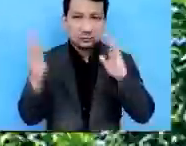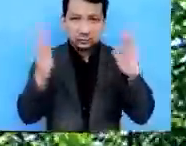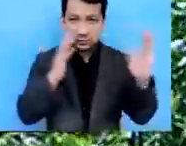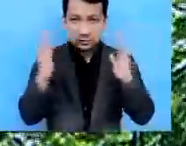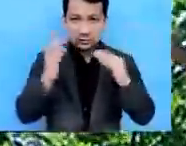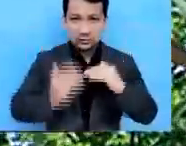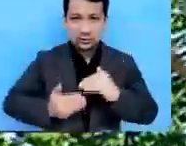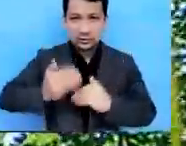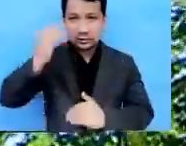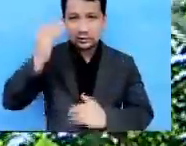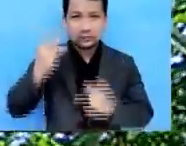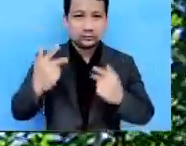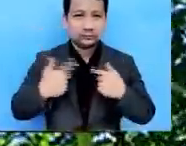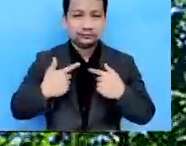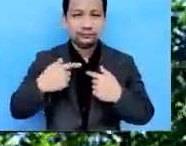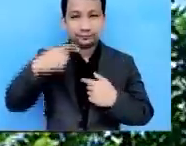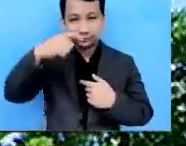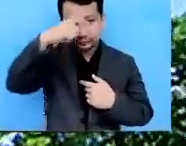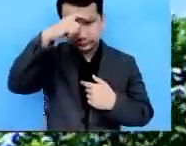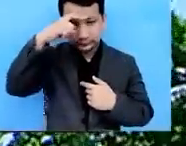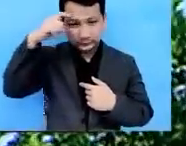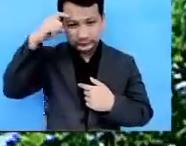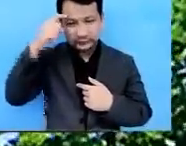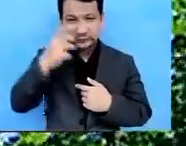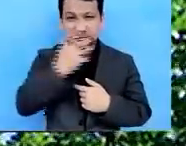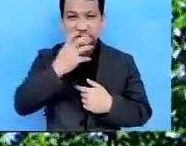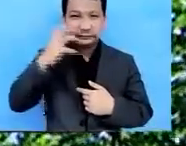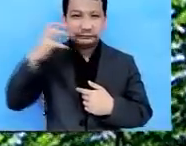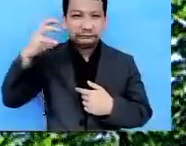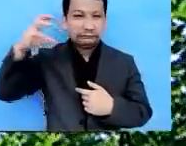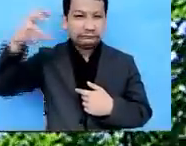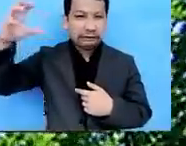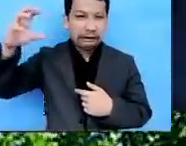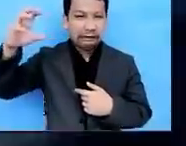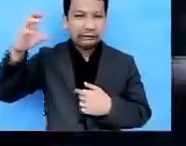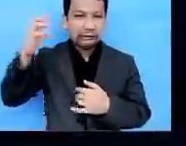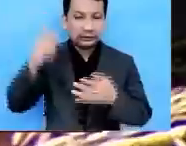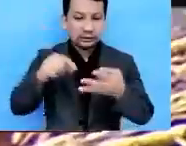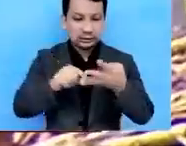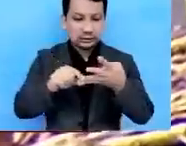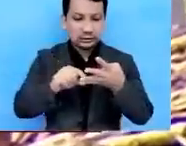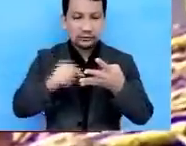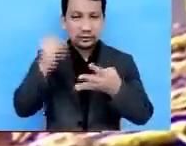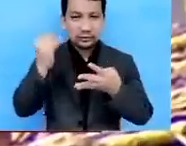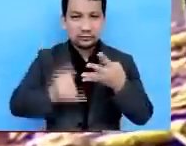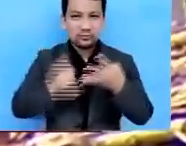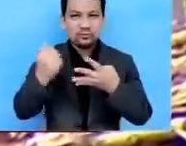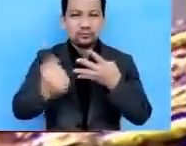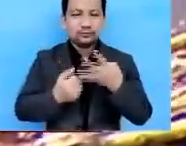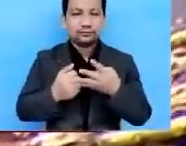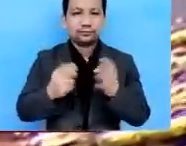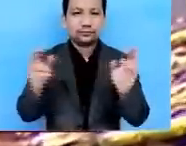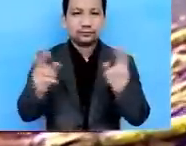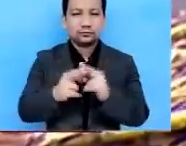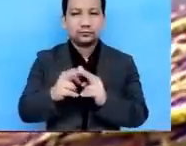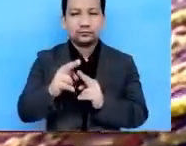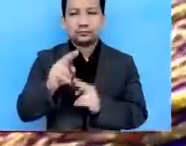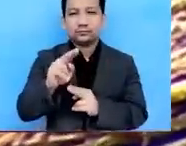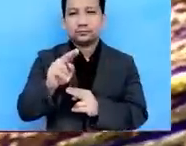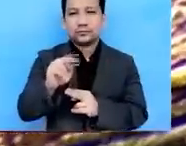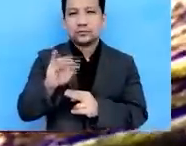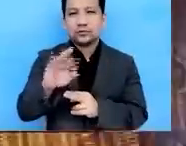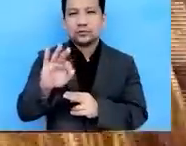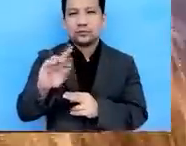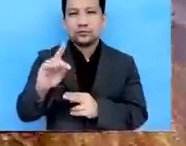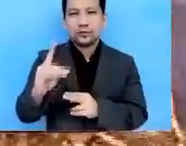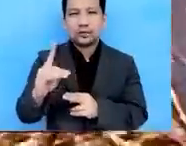na ang chance ang dumating ang El Nino sa huling bahagi ng taon. Sa taya kasi ng United Sugar Producers Federation o UNIFED,